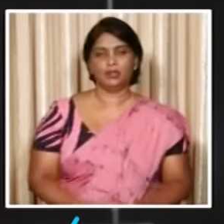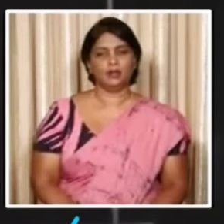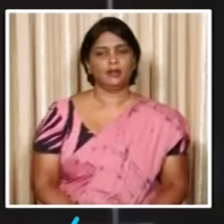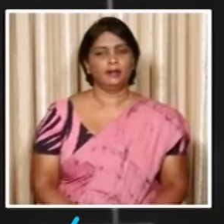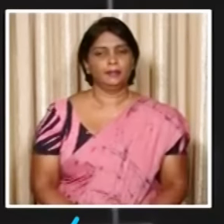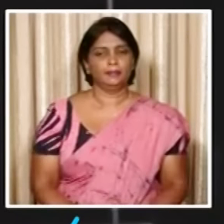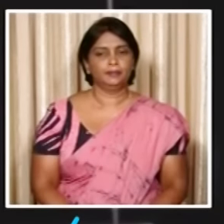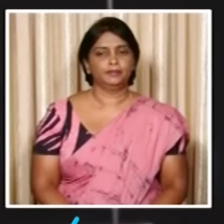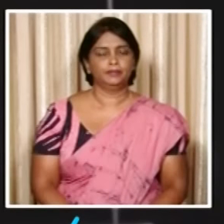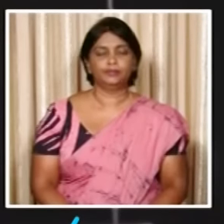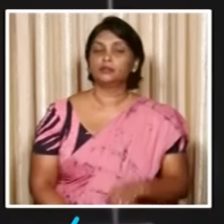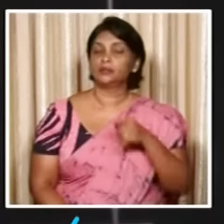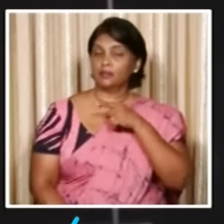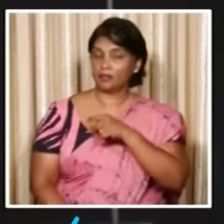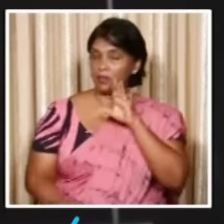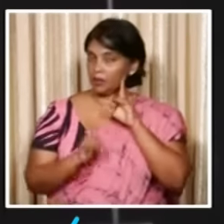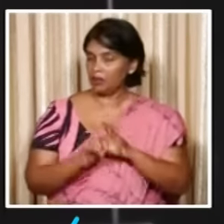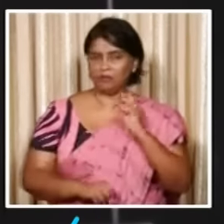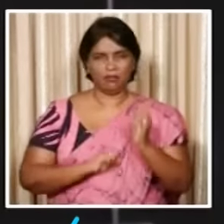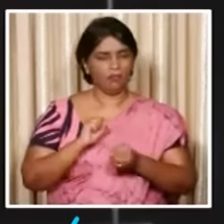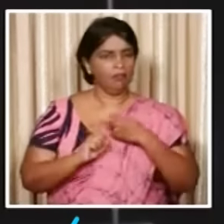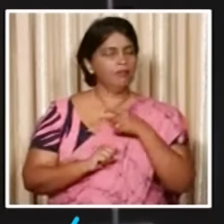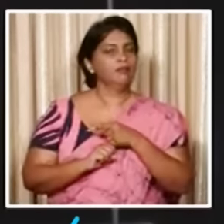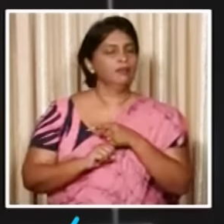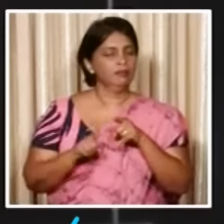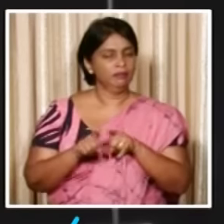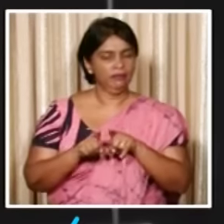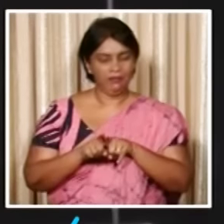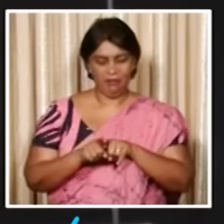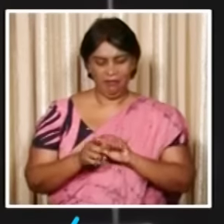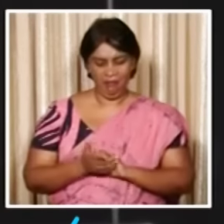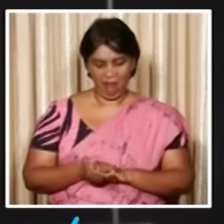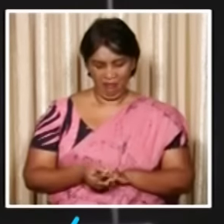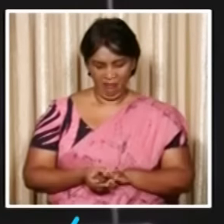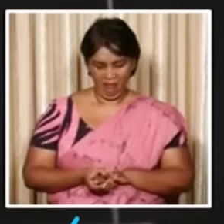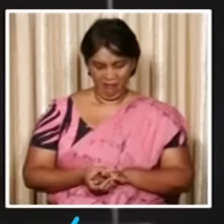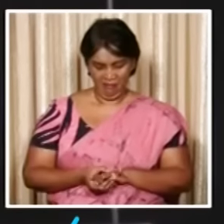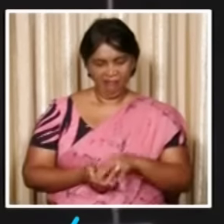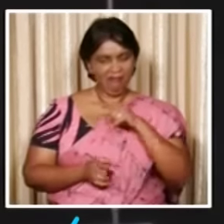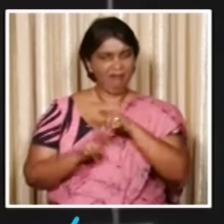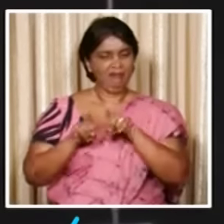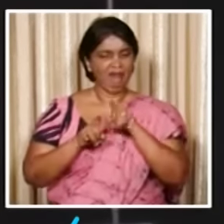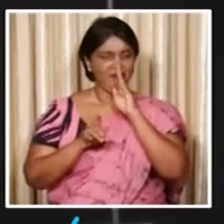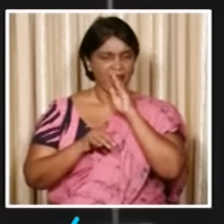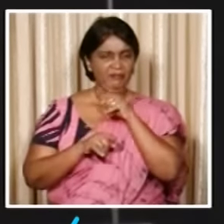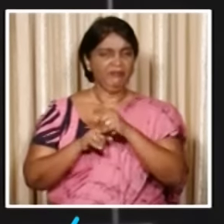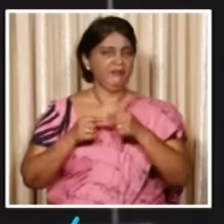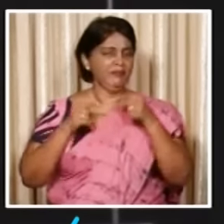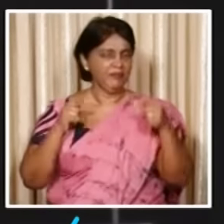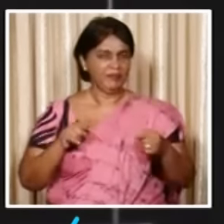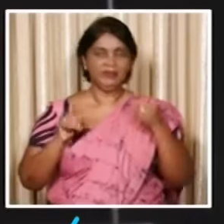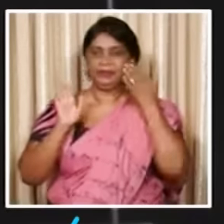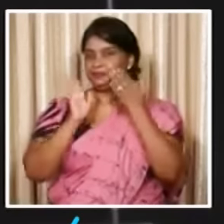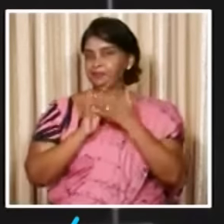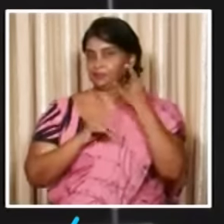சிறு சேதங்கள் ஏற்பட்டிருக்க கூடும். ஆனால் இன்று 11 நாட்களாக அம்பாறை மாவட்டத்தினுடைய திருக்கோயில்